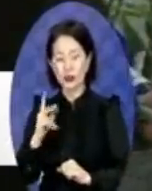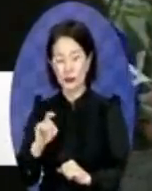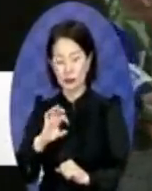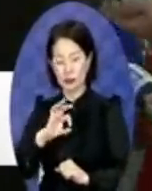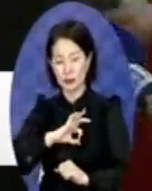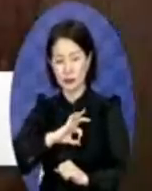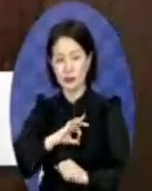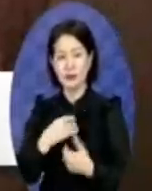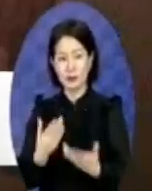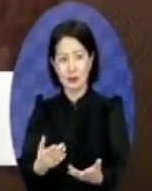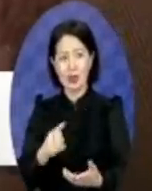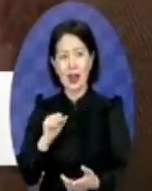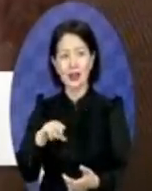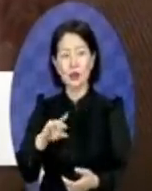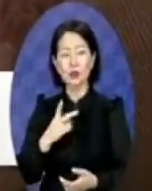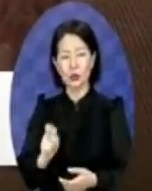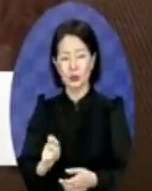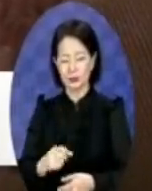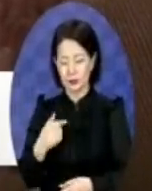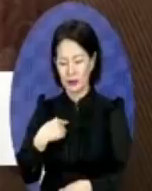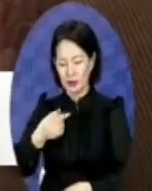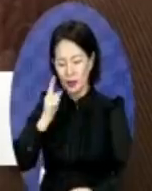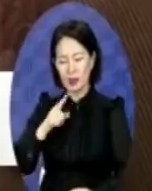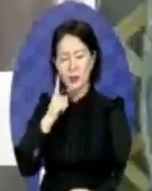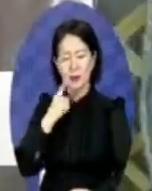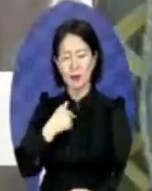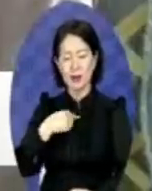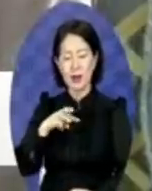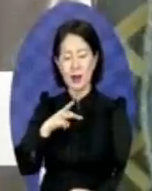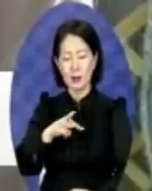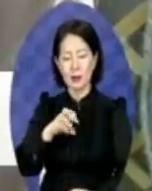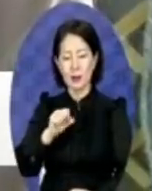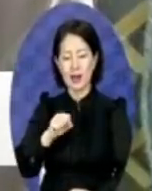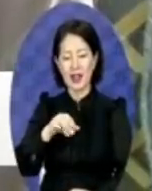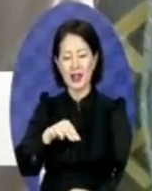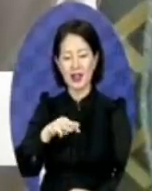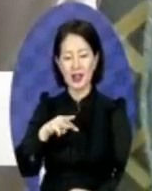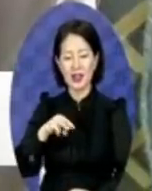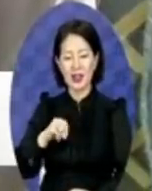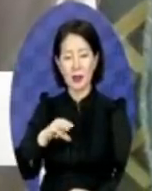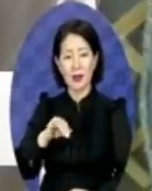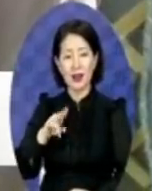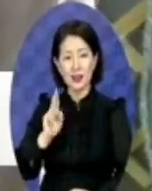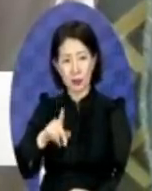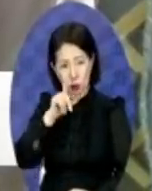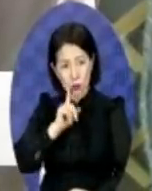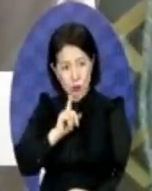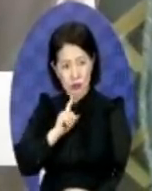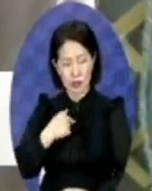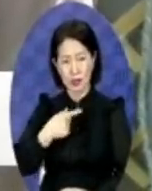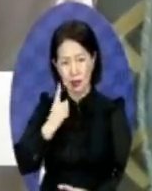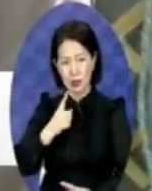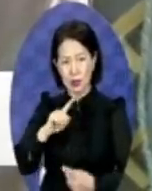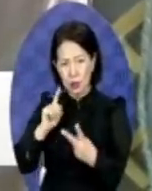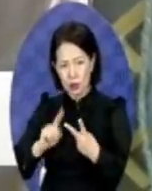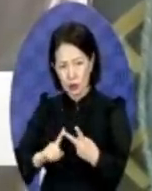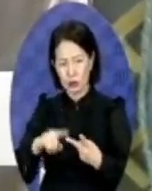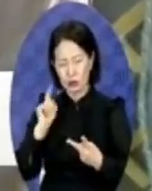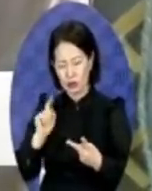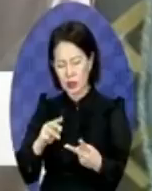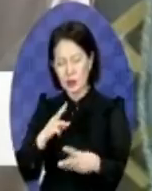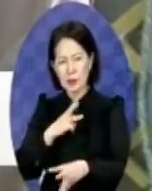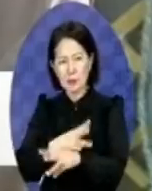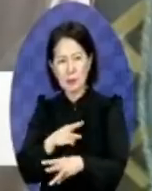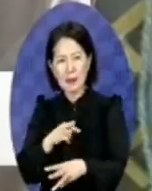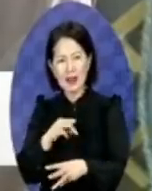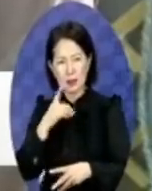байна. Нэгт би бол математик дуртай. Хоёрт угаасаа энэ мэдээллийн 900 ирж байгаа. Энэ математик бол ашгүй